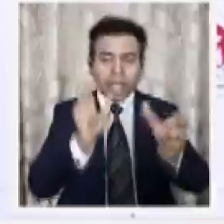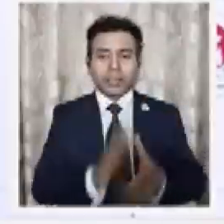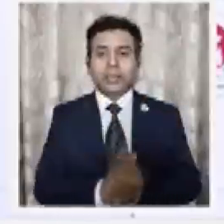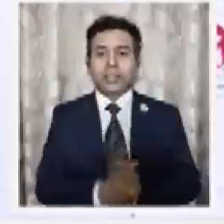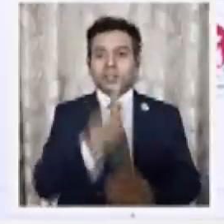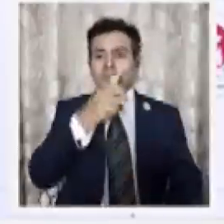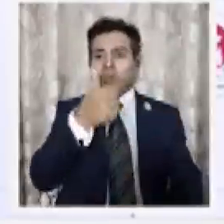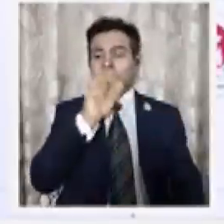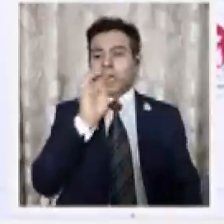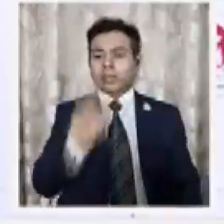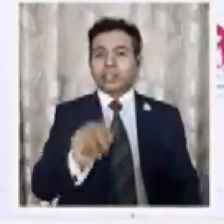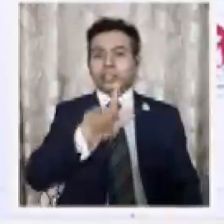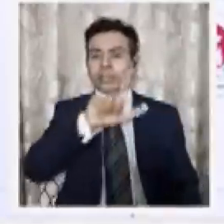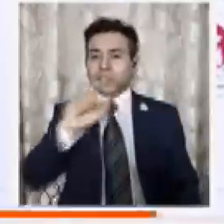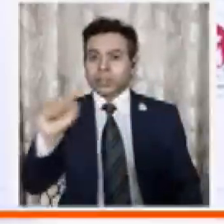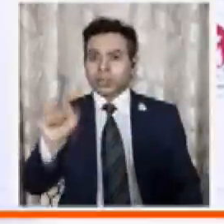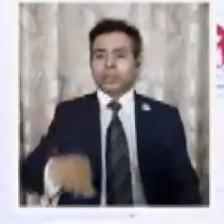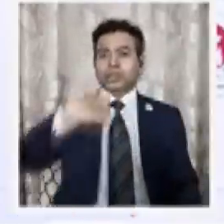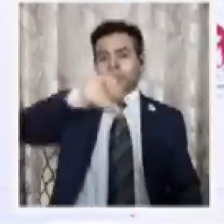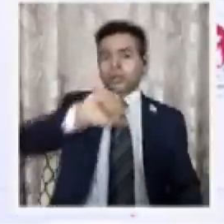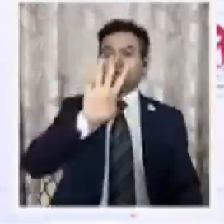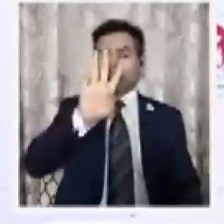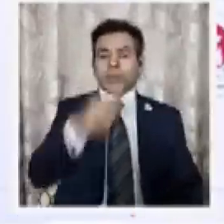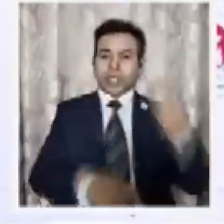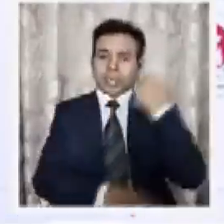14,755 জন। বর্তমানে আইসোলেশনে আছেন